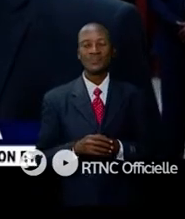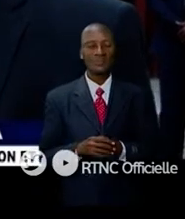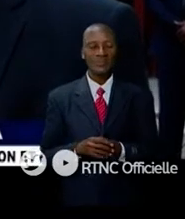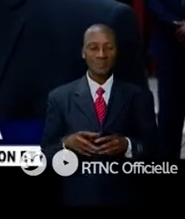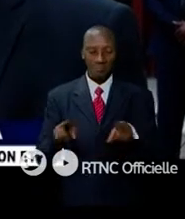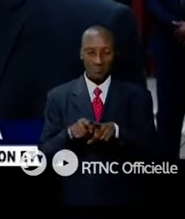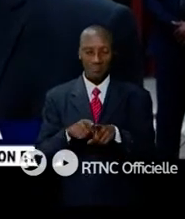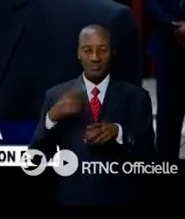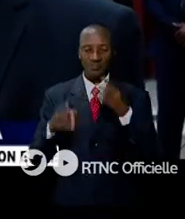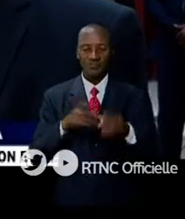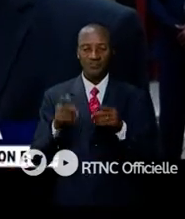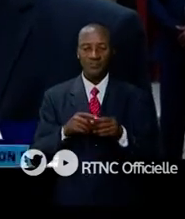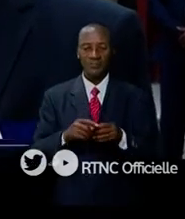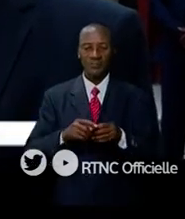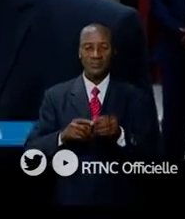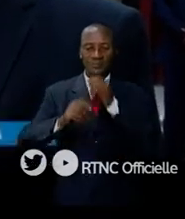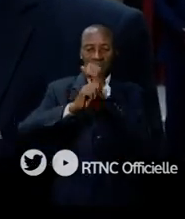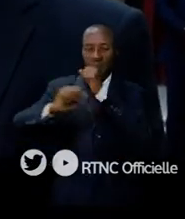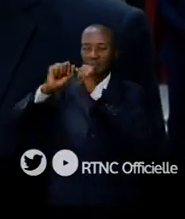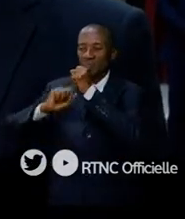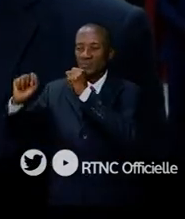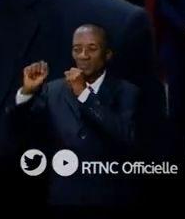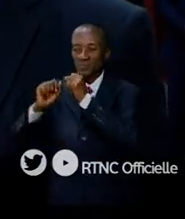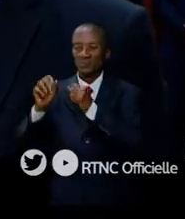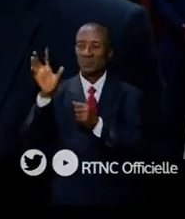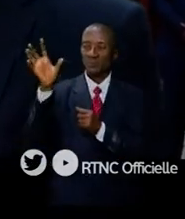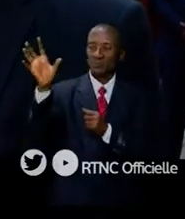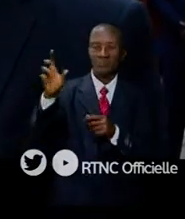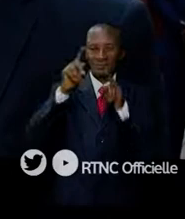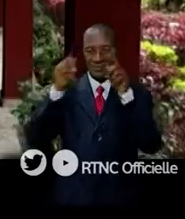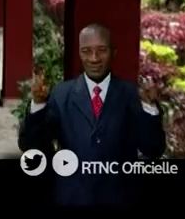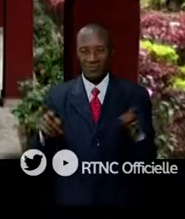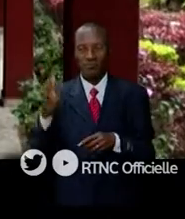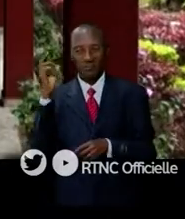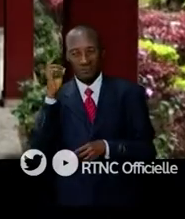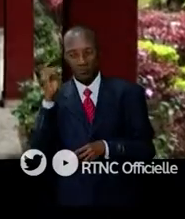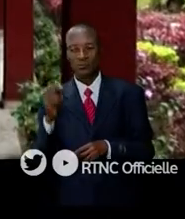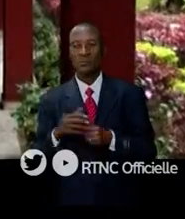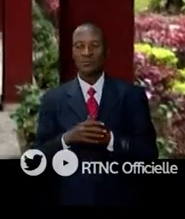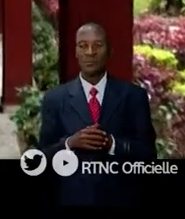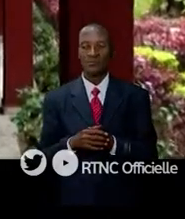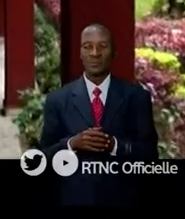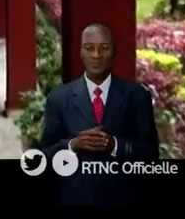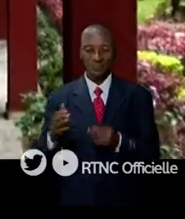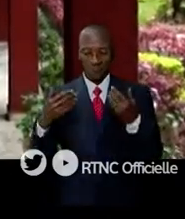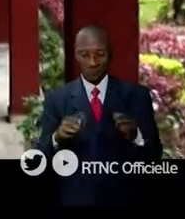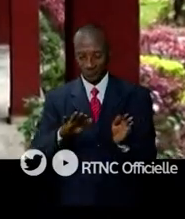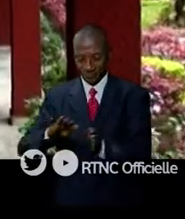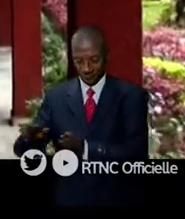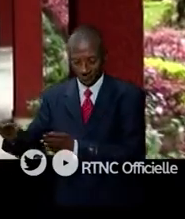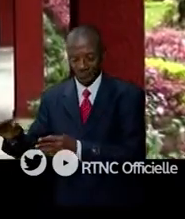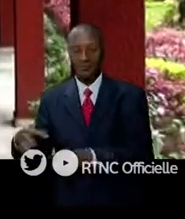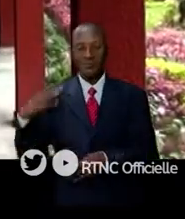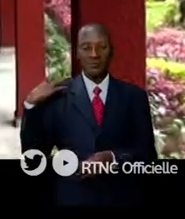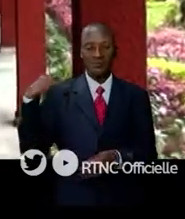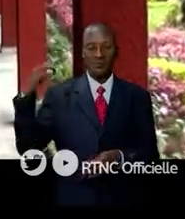à dire à la population que coronavirus est à Solo et Bumaka. Avec la délégation de la société civile, conduite